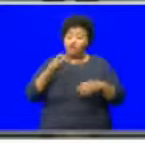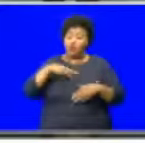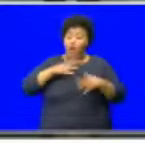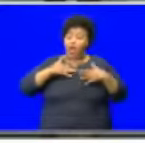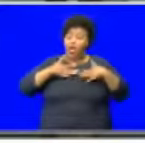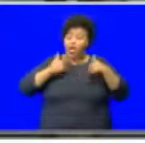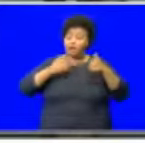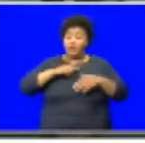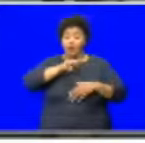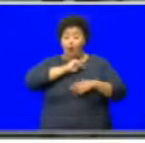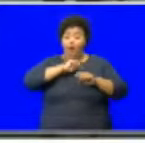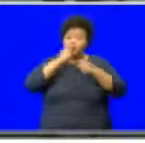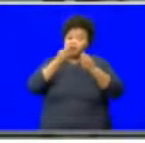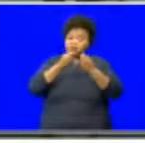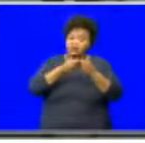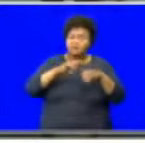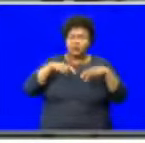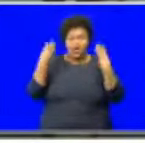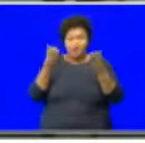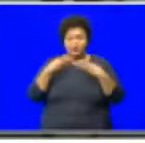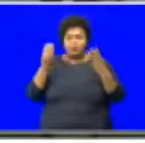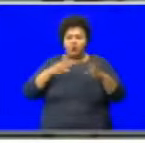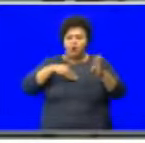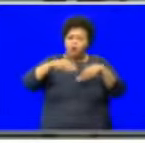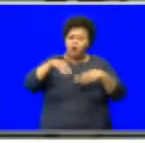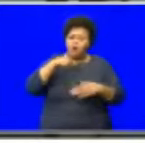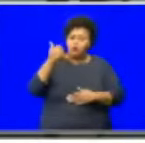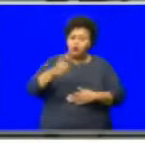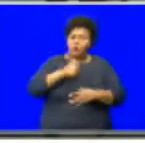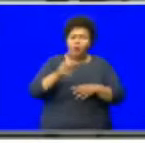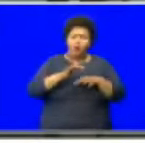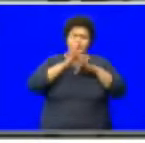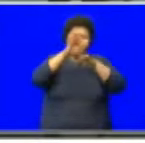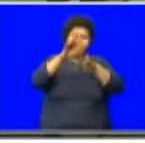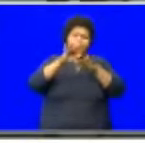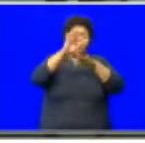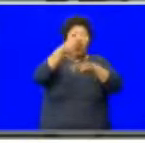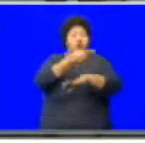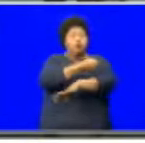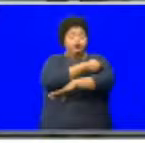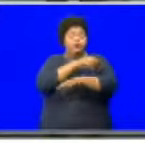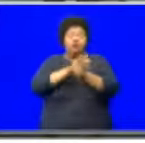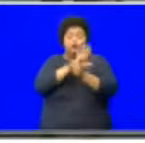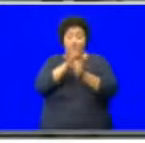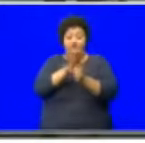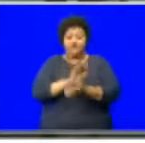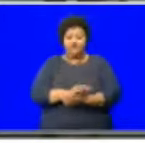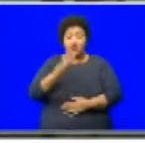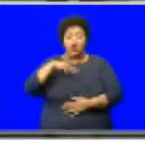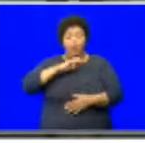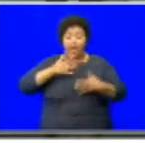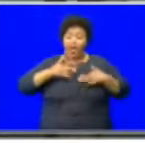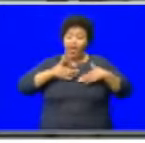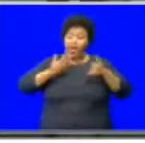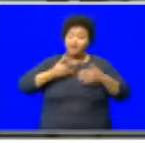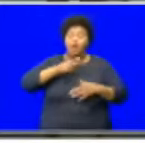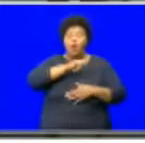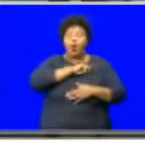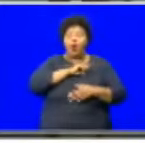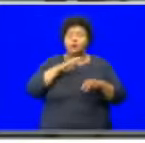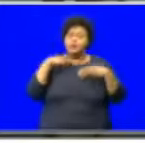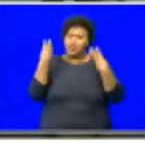sive lesihlinzekako. Lolukhulu kakhulu lokubona le sive sito ukuthi sithatha lo mjovo lokwenta kona ukuthi lo bento